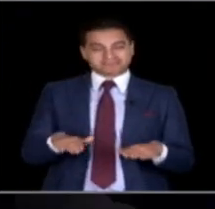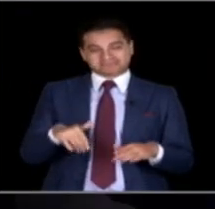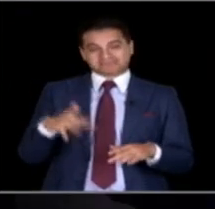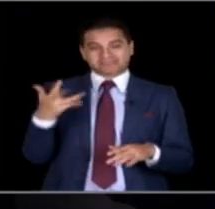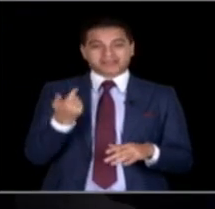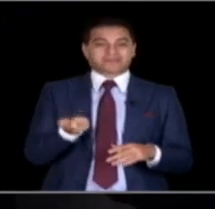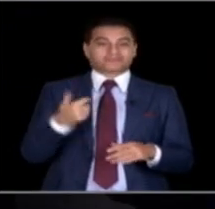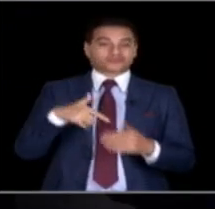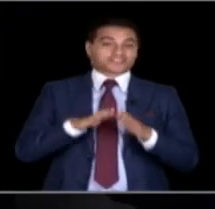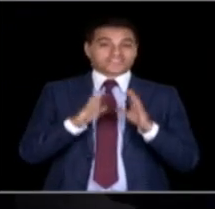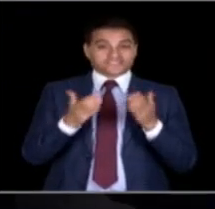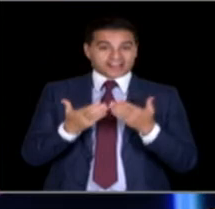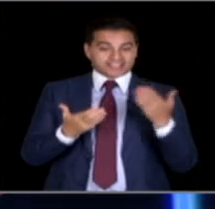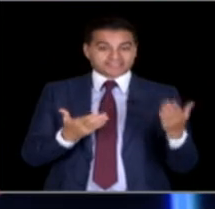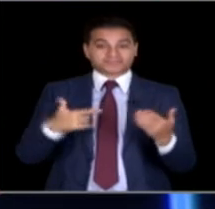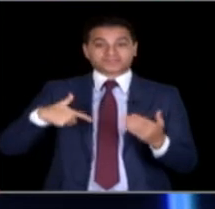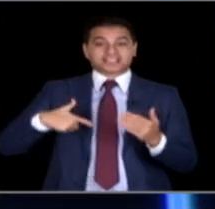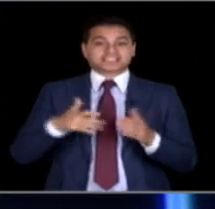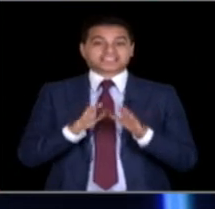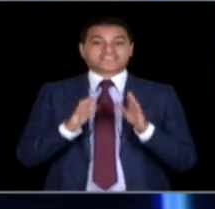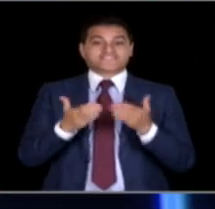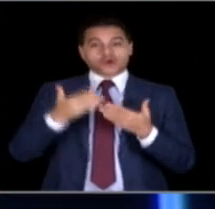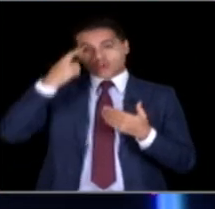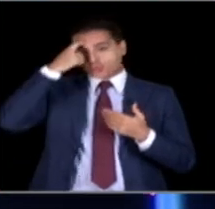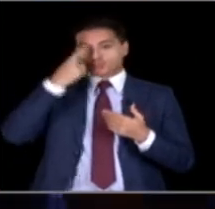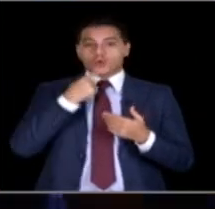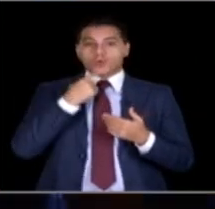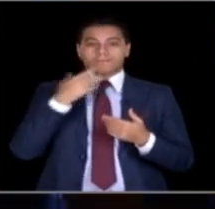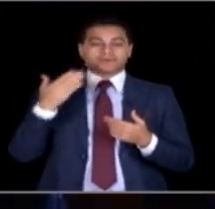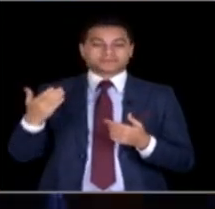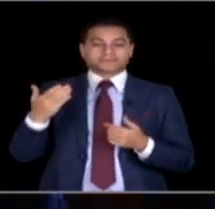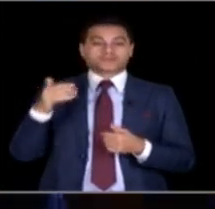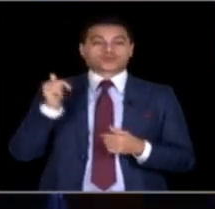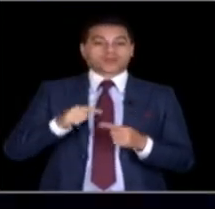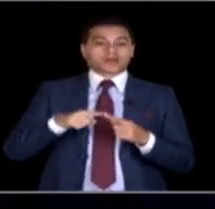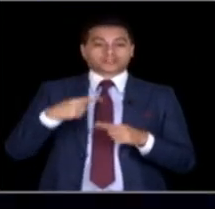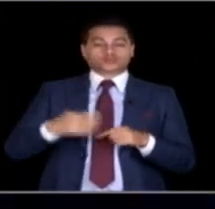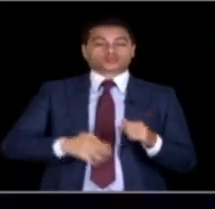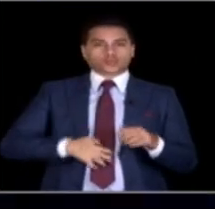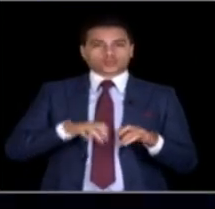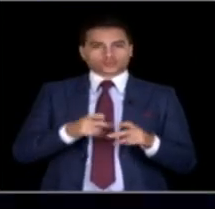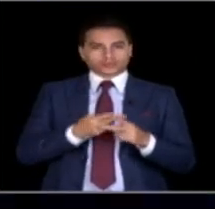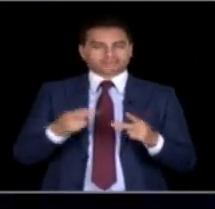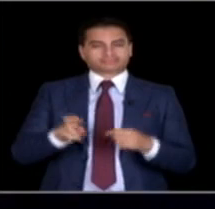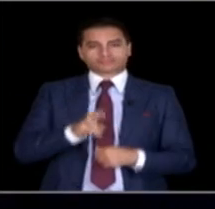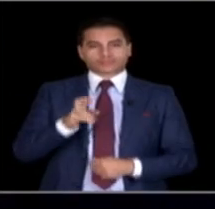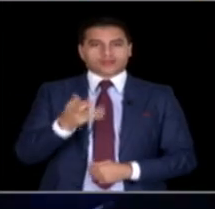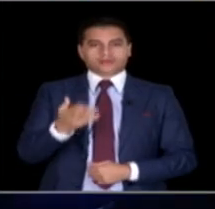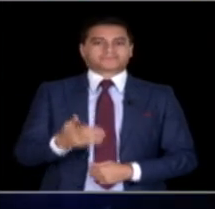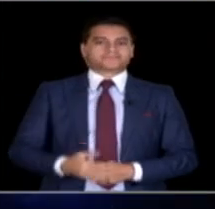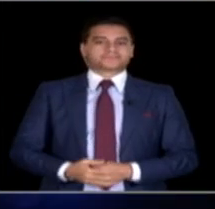65 العراب، 60 الهنود الحمر. تكنولوجيا، والسؤال